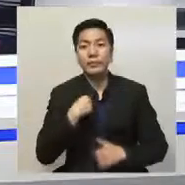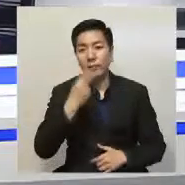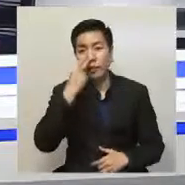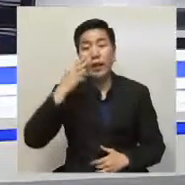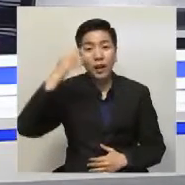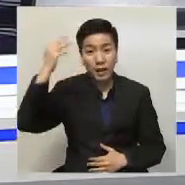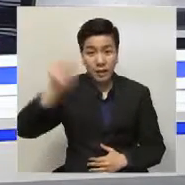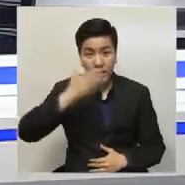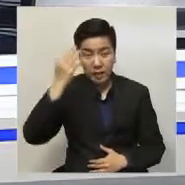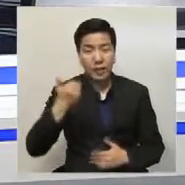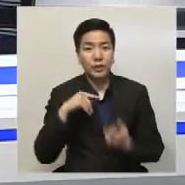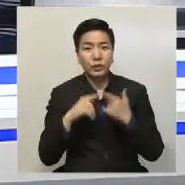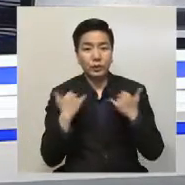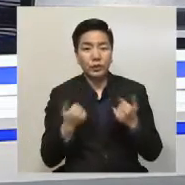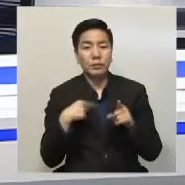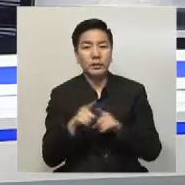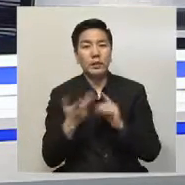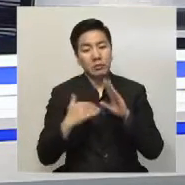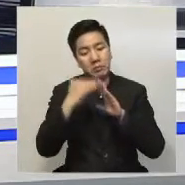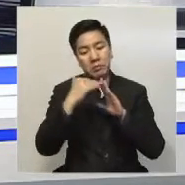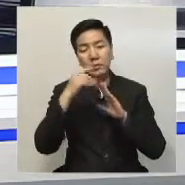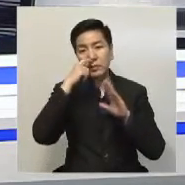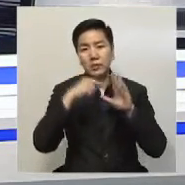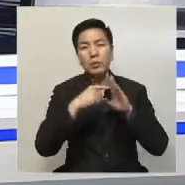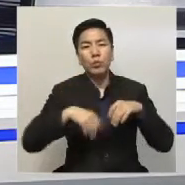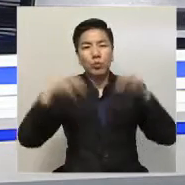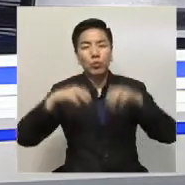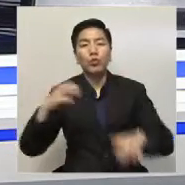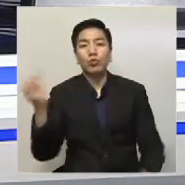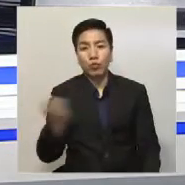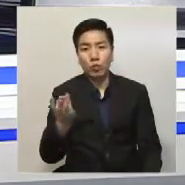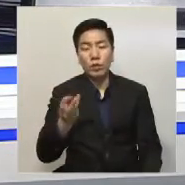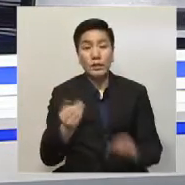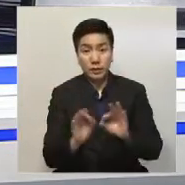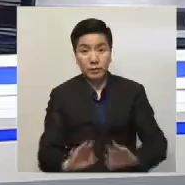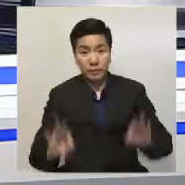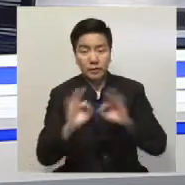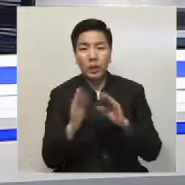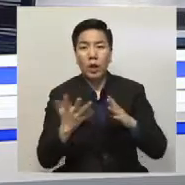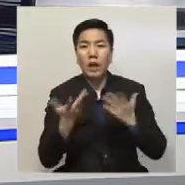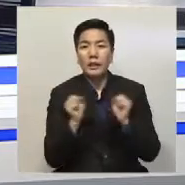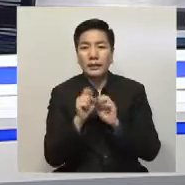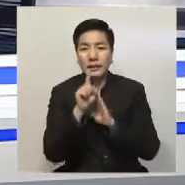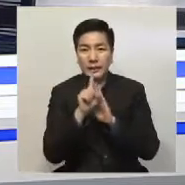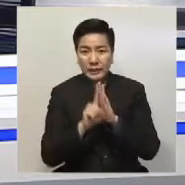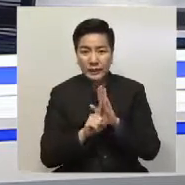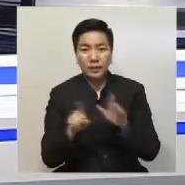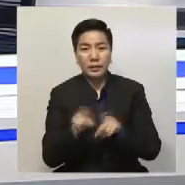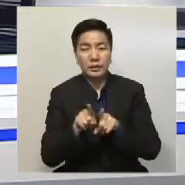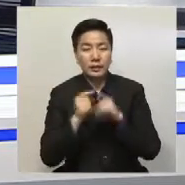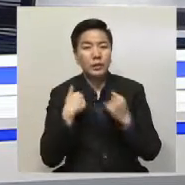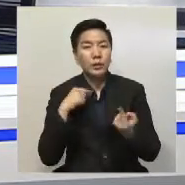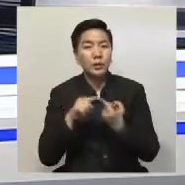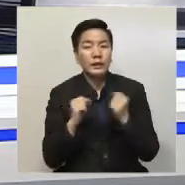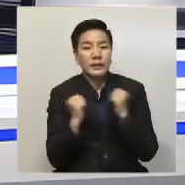มาดูเรื่องของสภาพอากาศกันบ้างนะคะแน่นอนช่วงนี้พื้นที่ตอนบนของประเทศมีฝนลดน้อยลงและที่สําคัญอากาศก็จะลดลงด้วยเช่นเดียวกัน